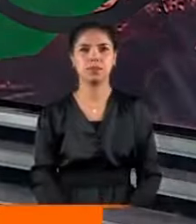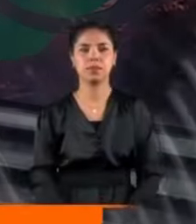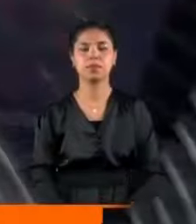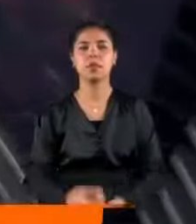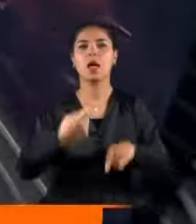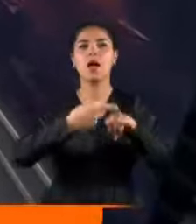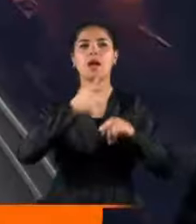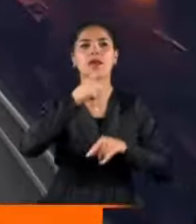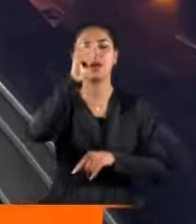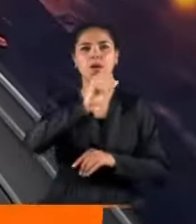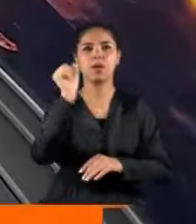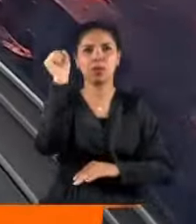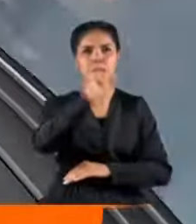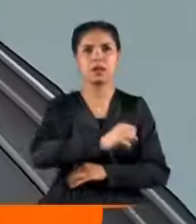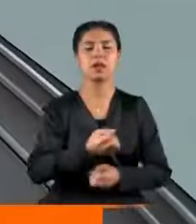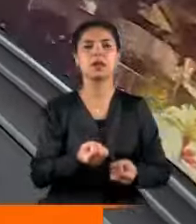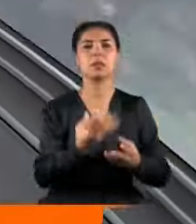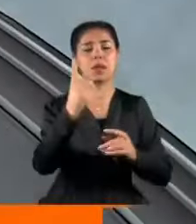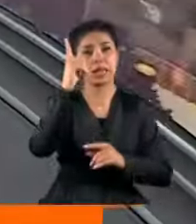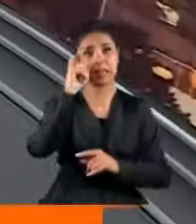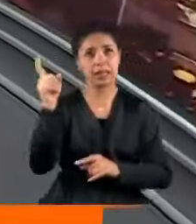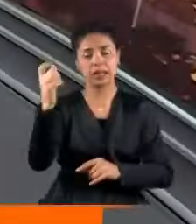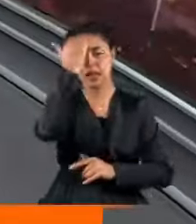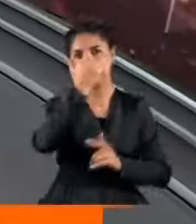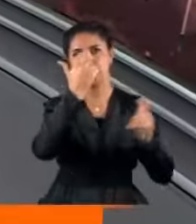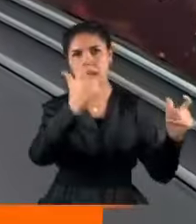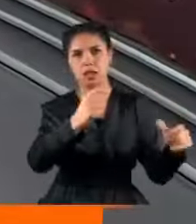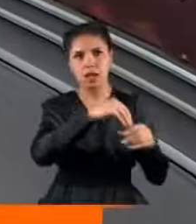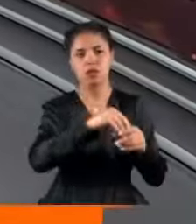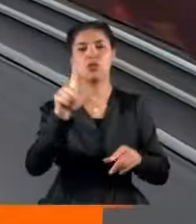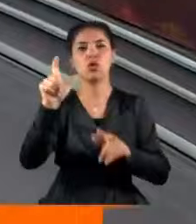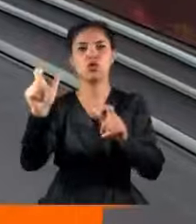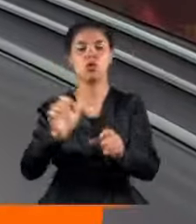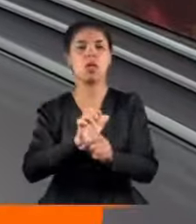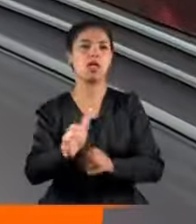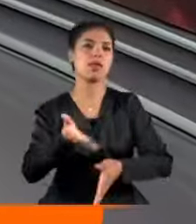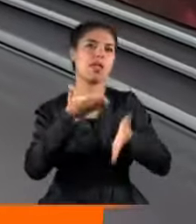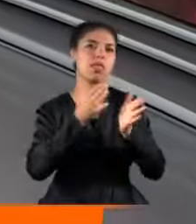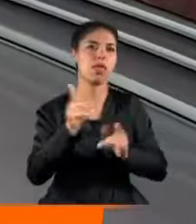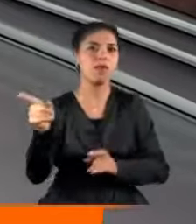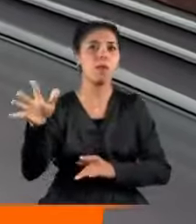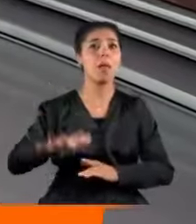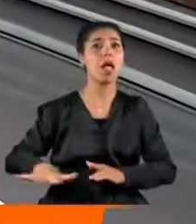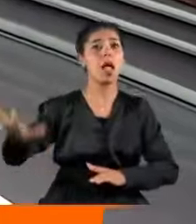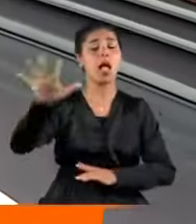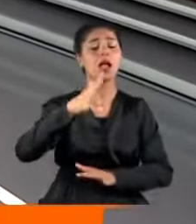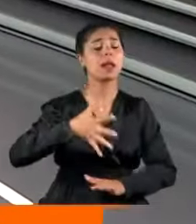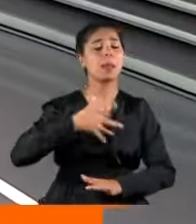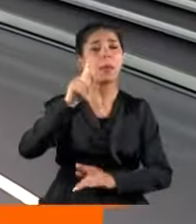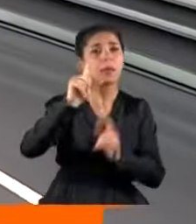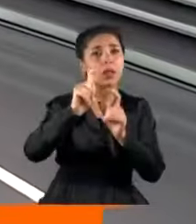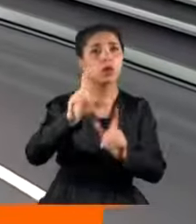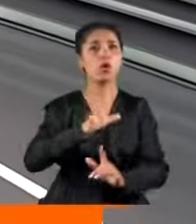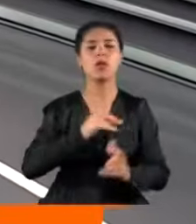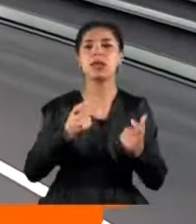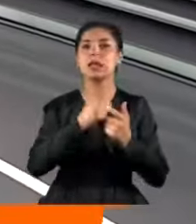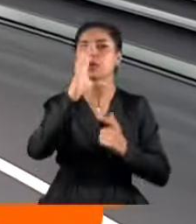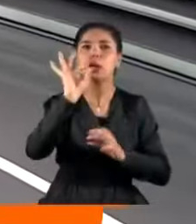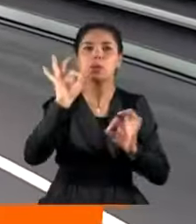Ve Haniye suikastıyla yetinmeyen İsrail hem Gazze'de hem de Lübnan'da katliamlarını sürdürüyor. Herkesin aklında tek bir soru var. Savaşı